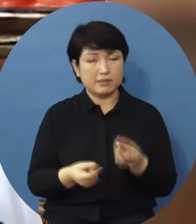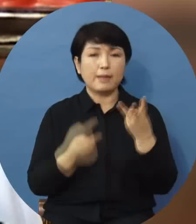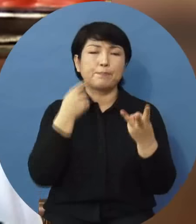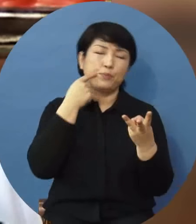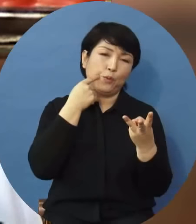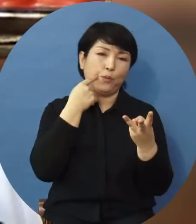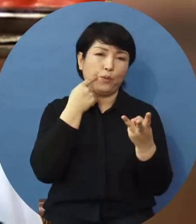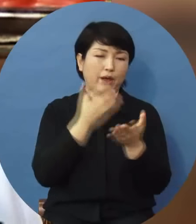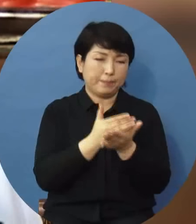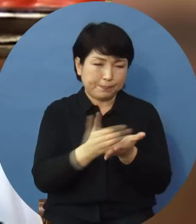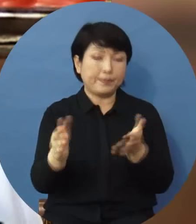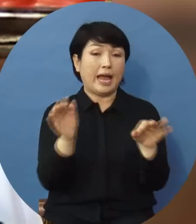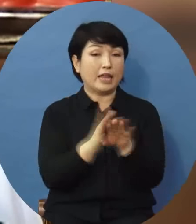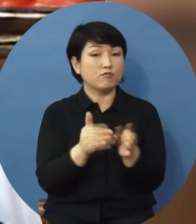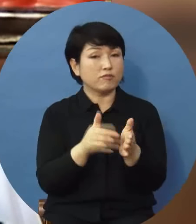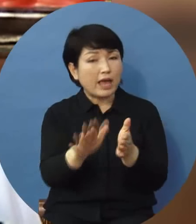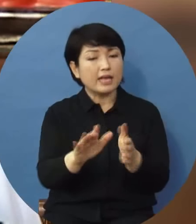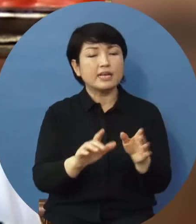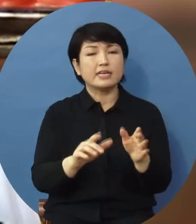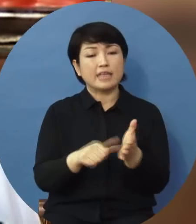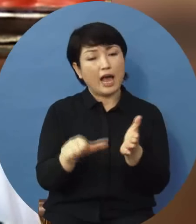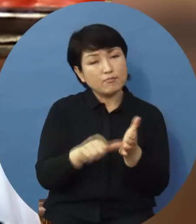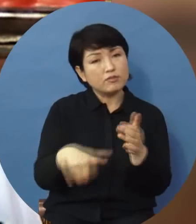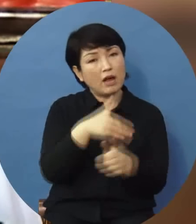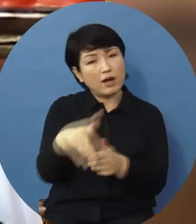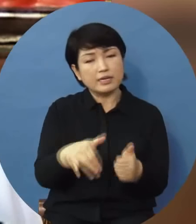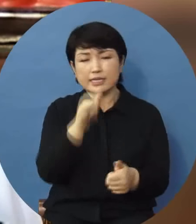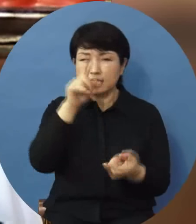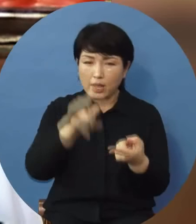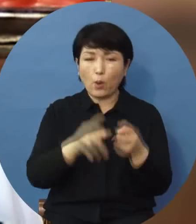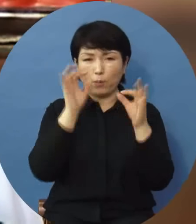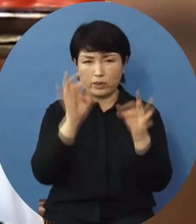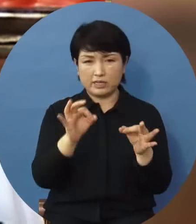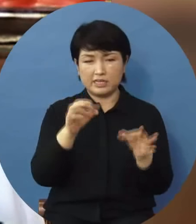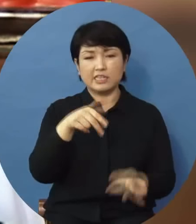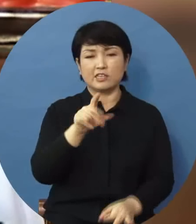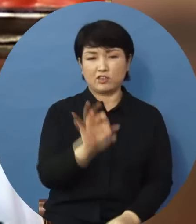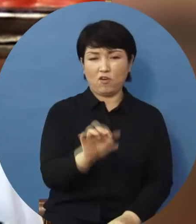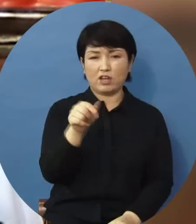삼독을 없애고 사물을 있는 그대로 보는